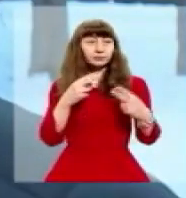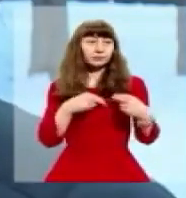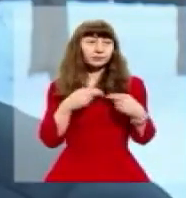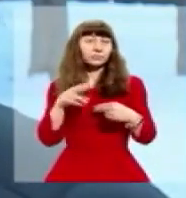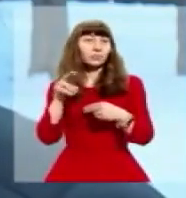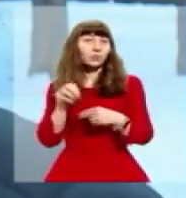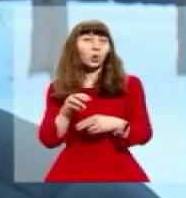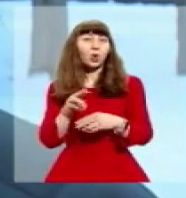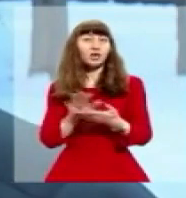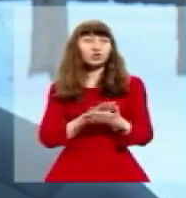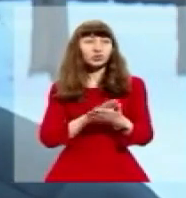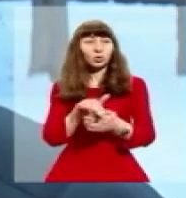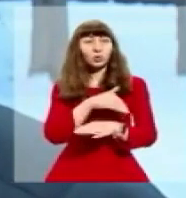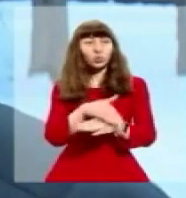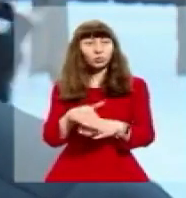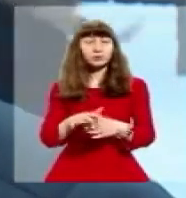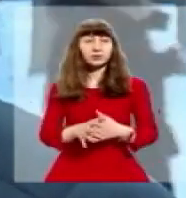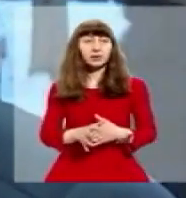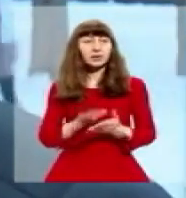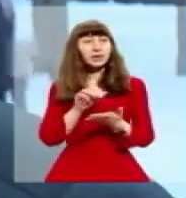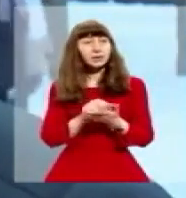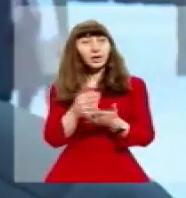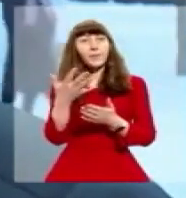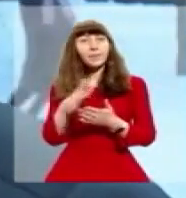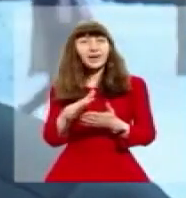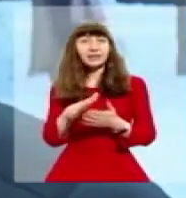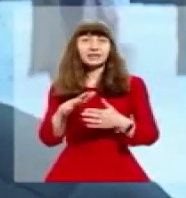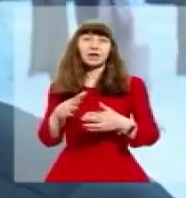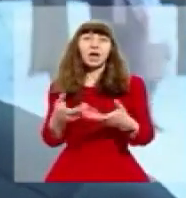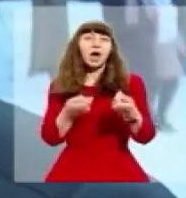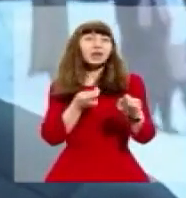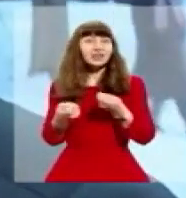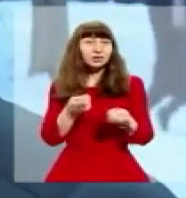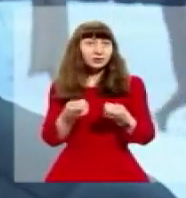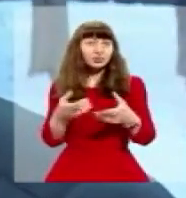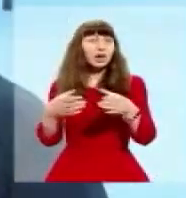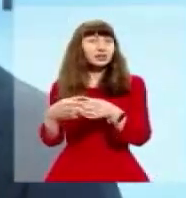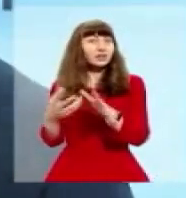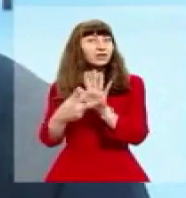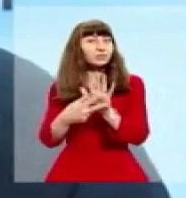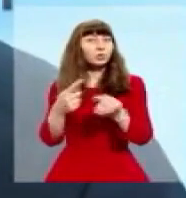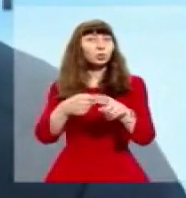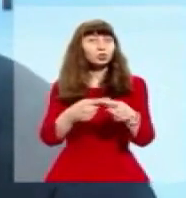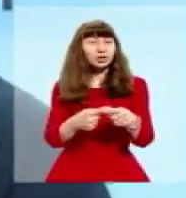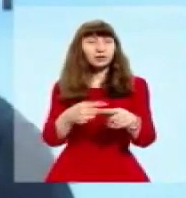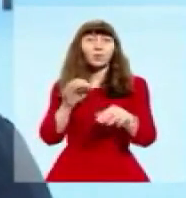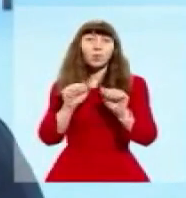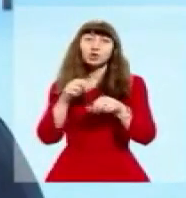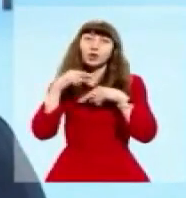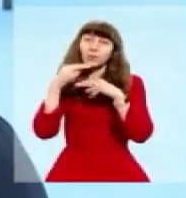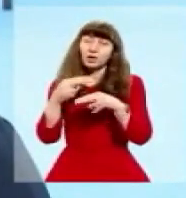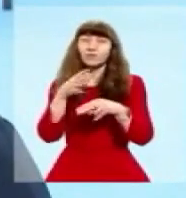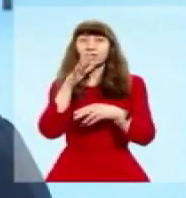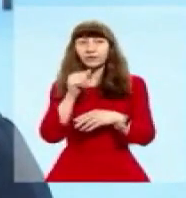работами по содержанию улиц и мест общего пользования занимается 5 подрядных организаций на 8 участках. Как можно наблюдать, в